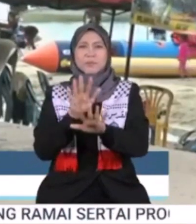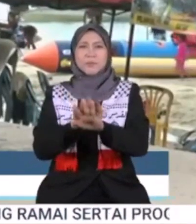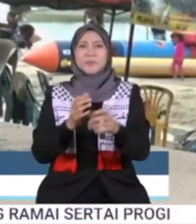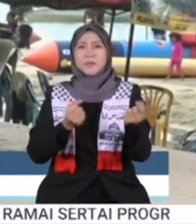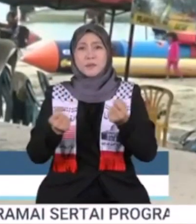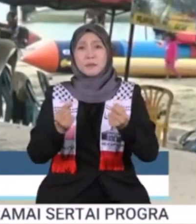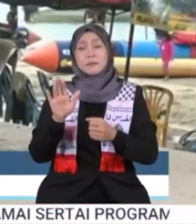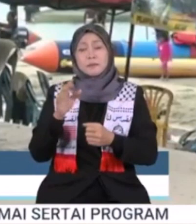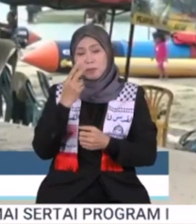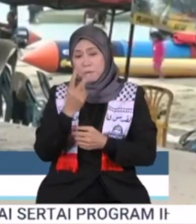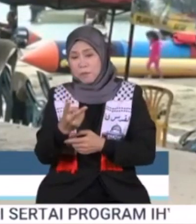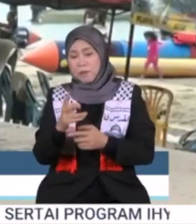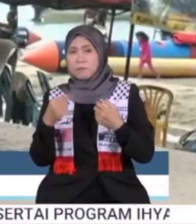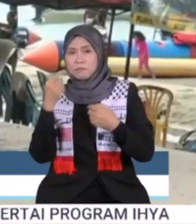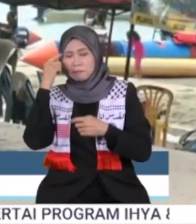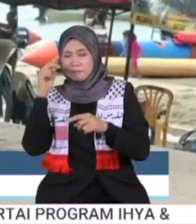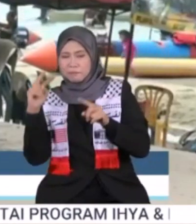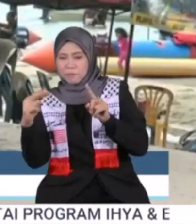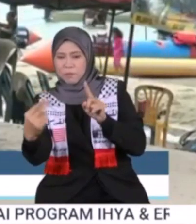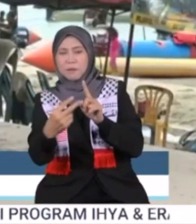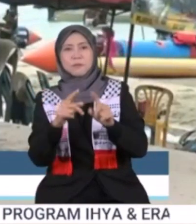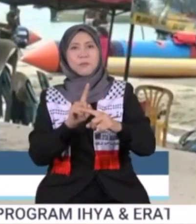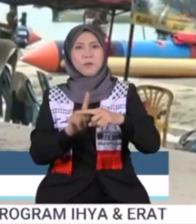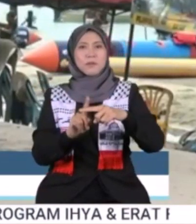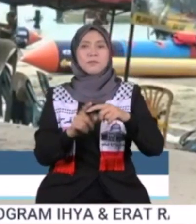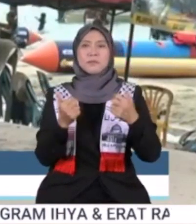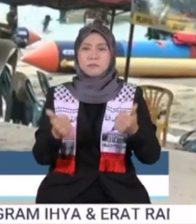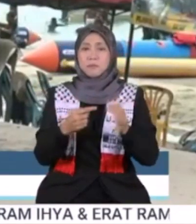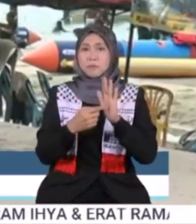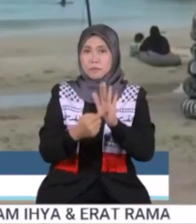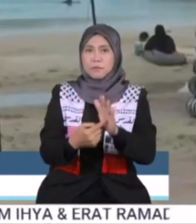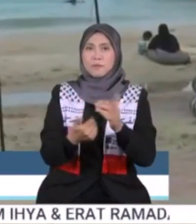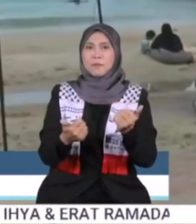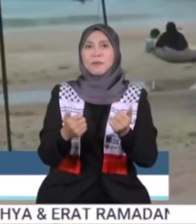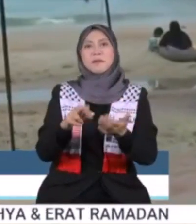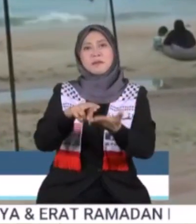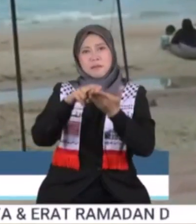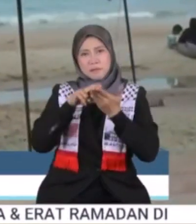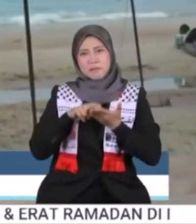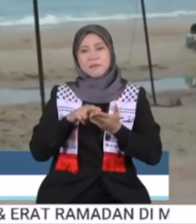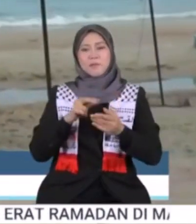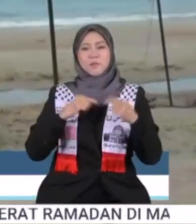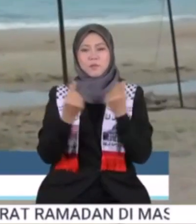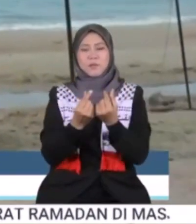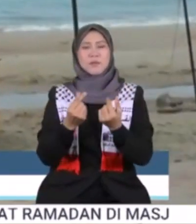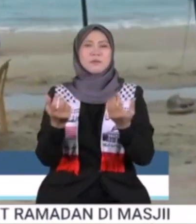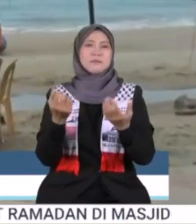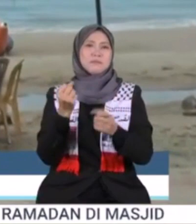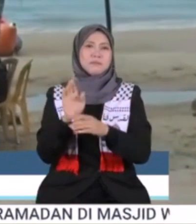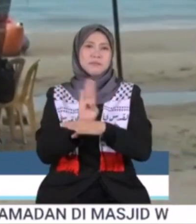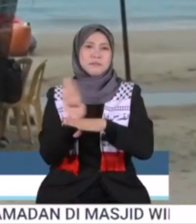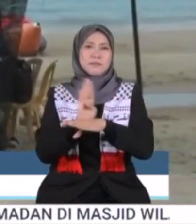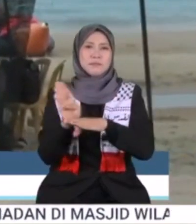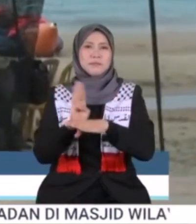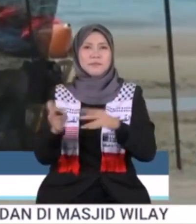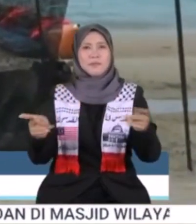beliau, jika dilihat dari sudut positif, senario itu merupakan petunjuk kepada sumber rezeki golongan peniaga di kawasan